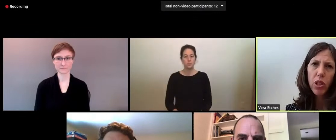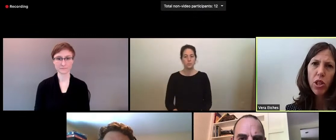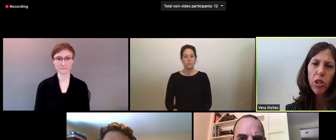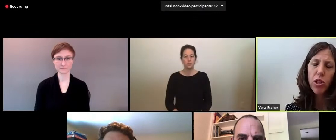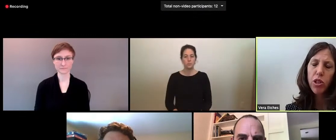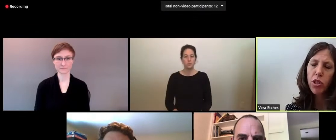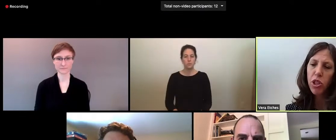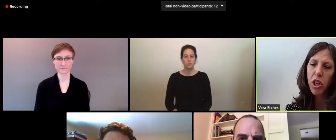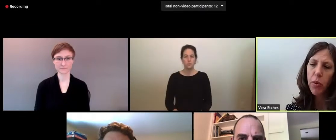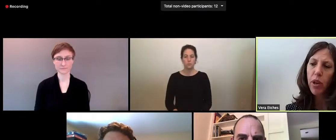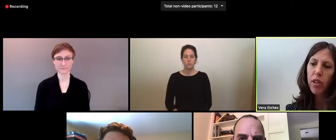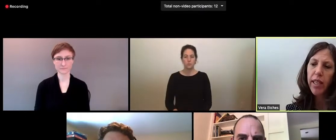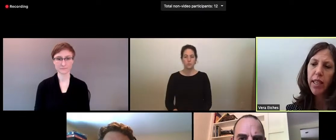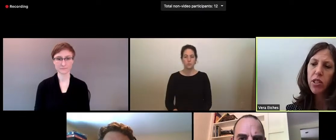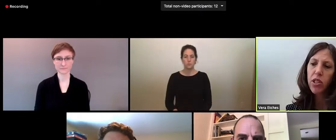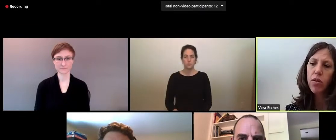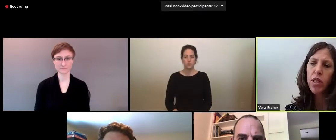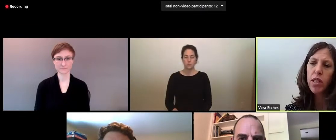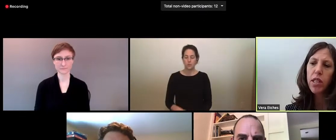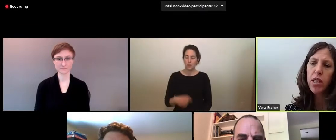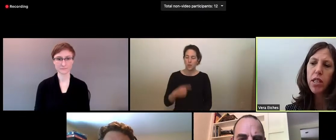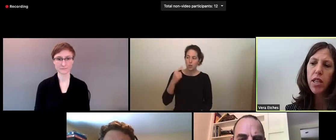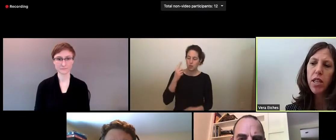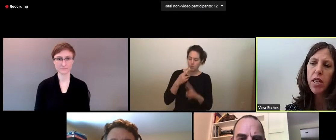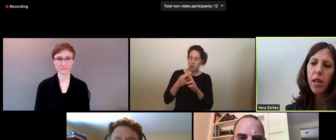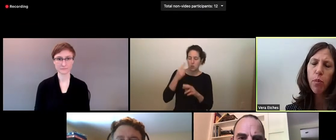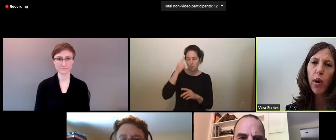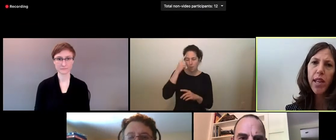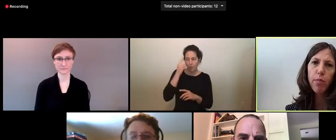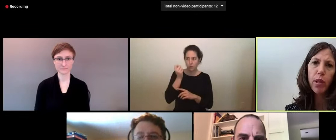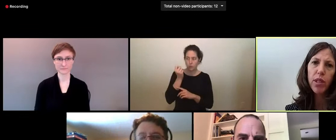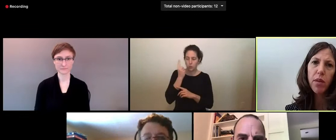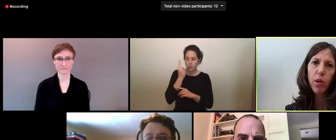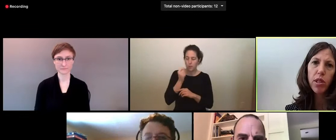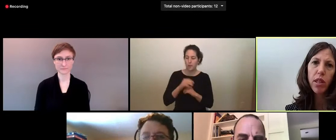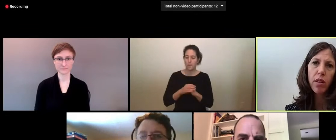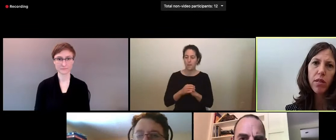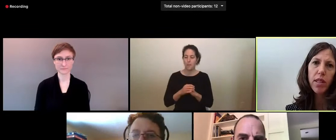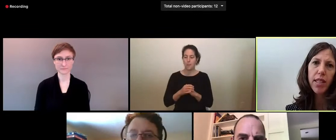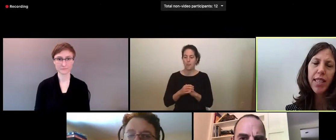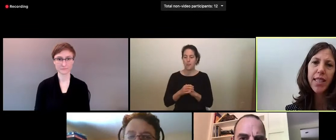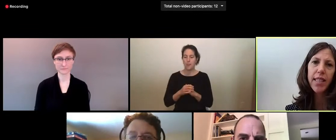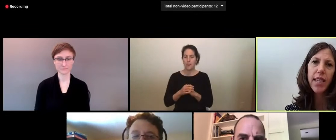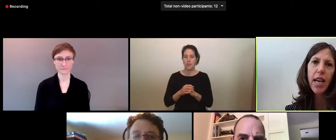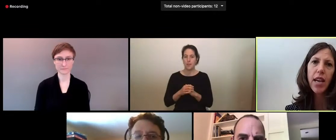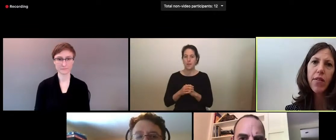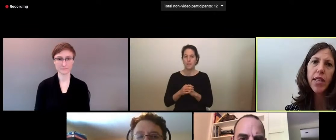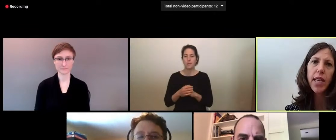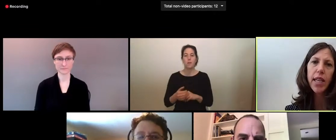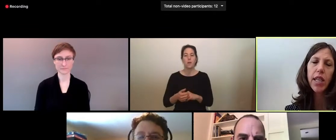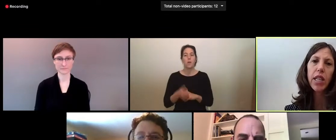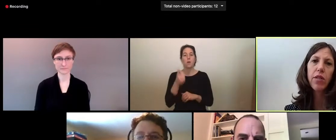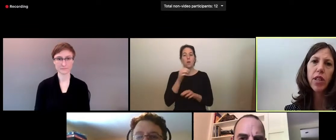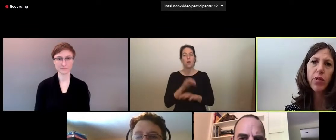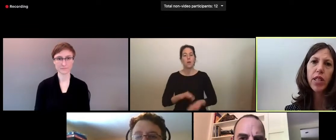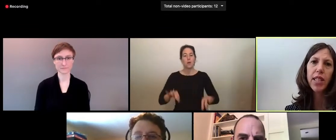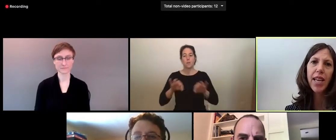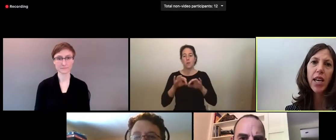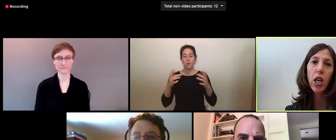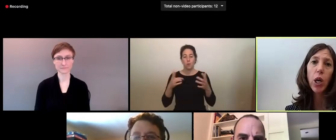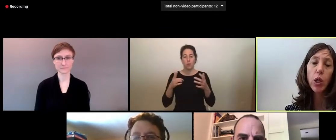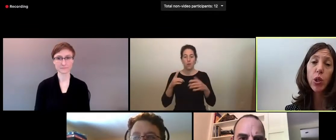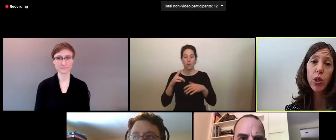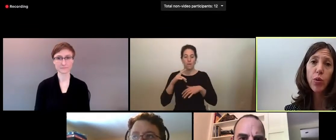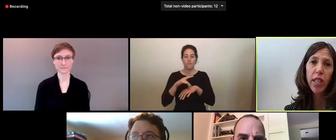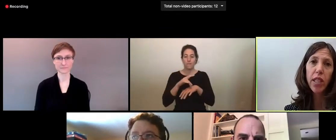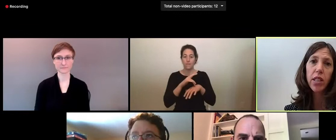Je pense que je comprends la question. Le point le plus important, c'est d'éviter que le virus